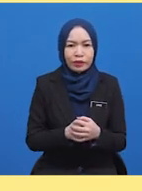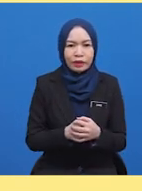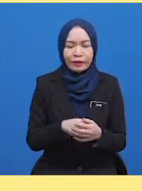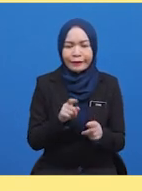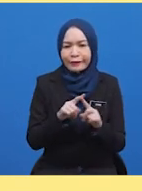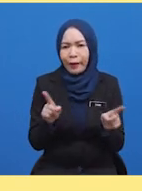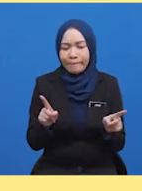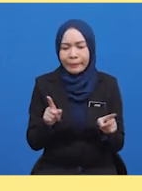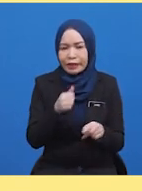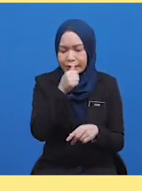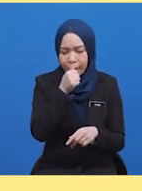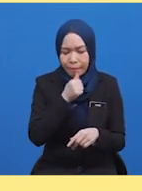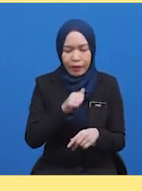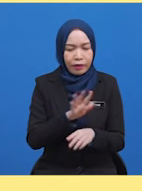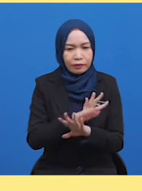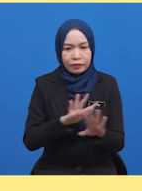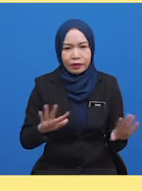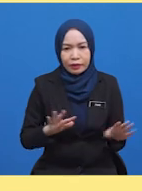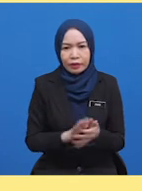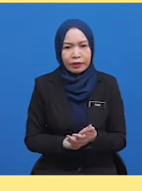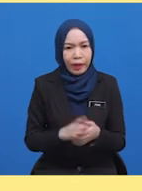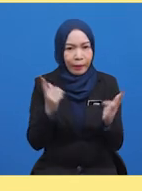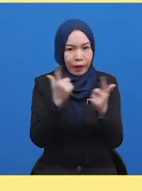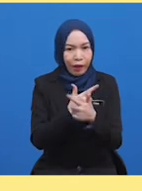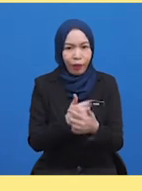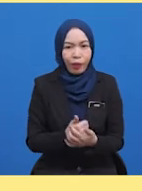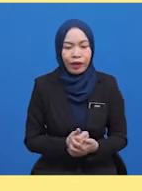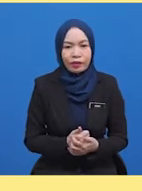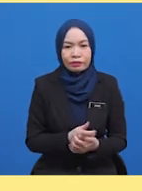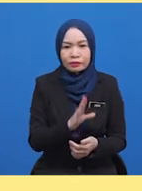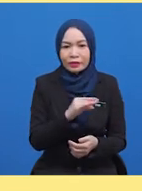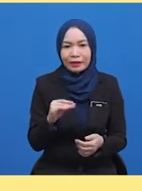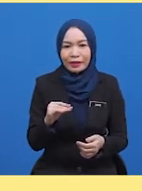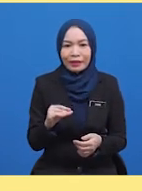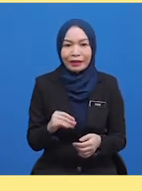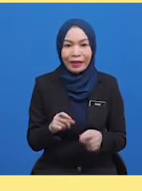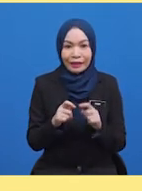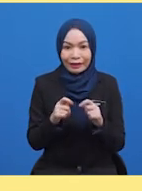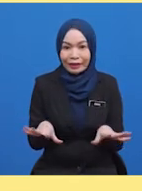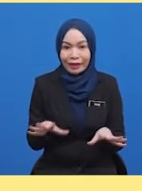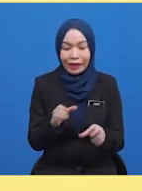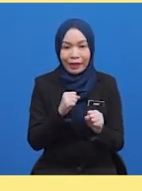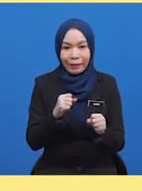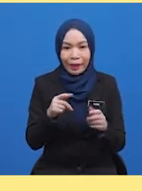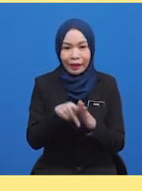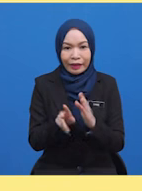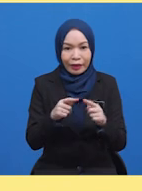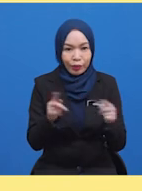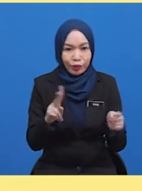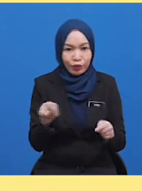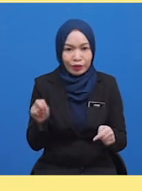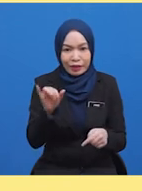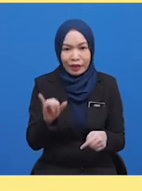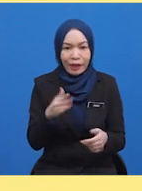melawan sangatlah Hai beruntung telah mendapat keputusan yang cemerlang dalam peperiksaan dari